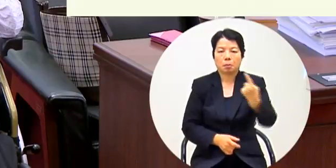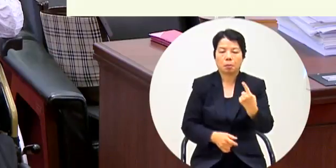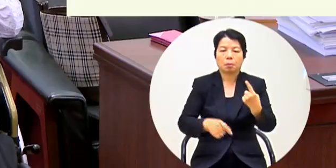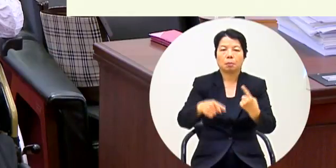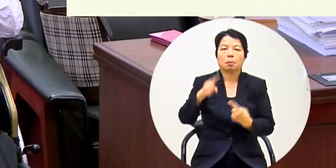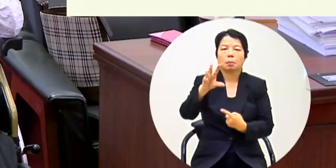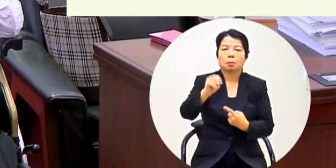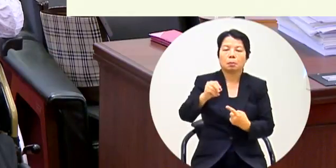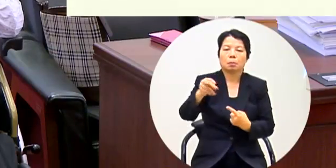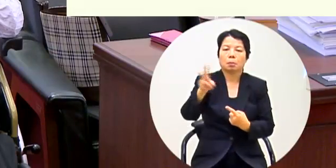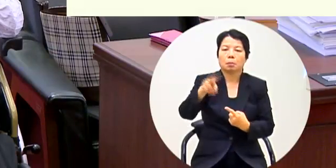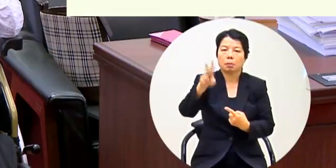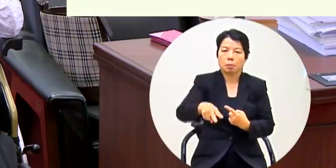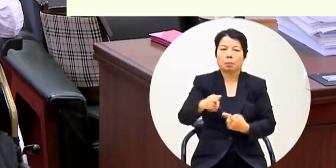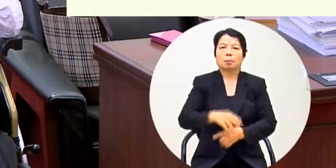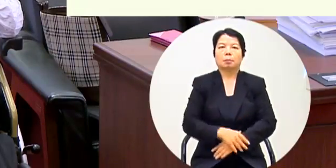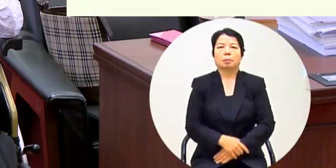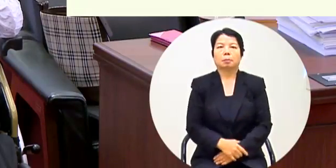话呢？